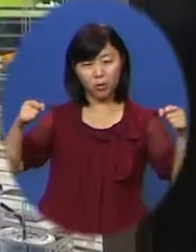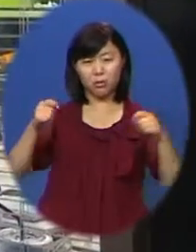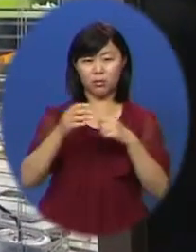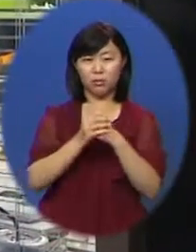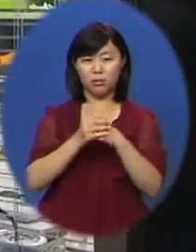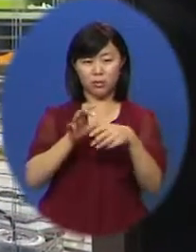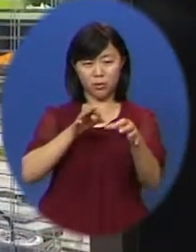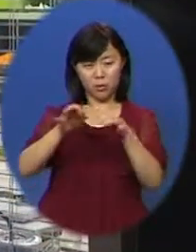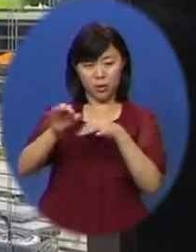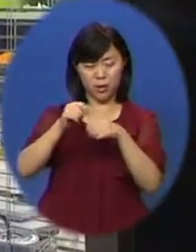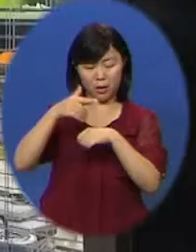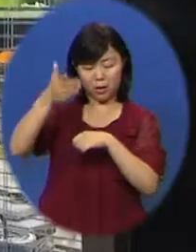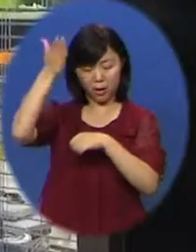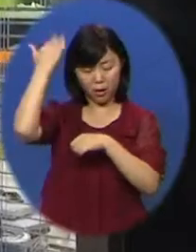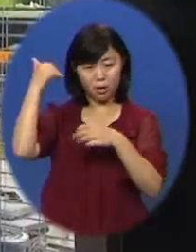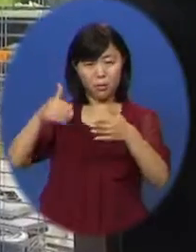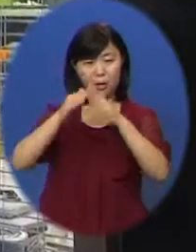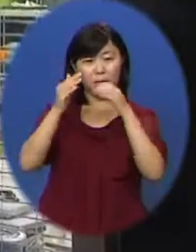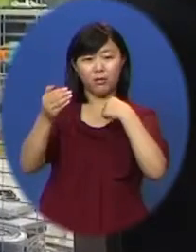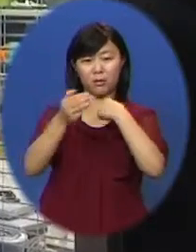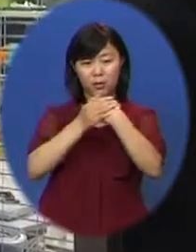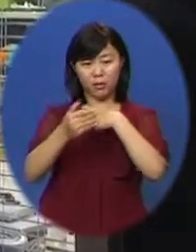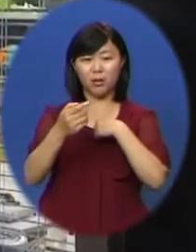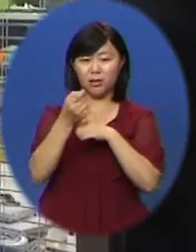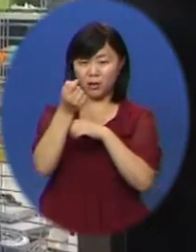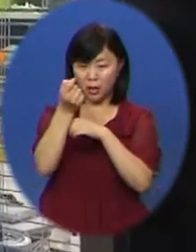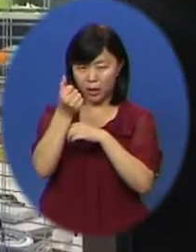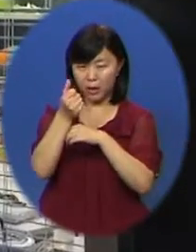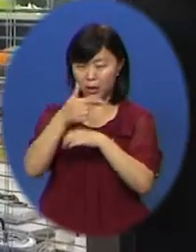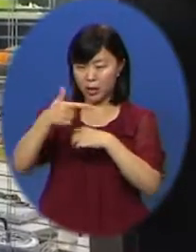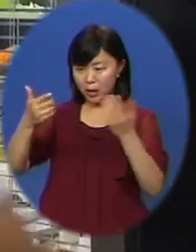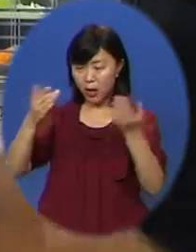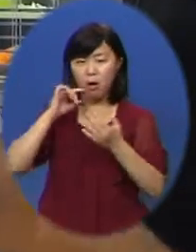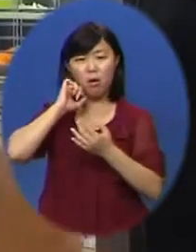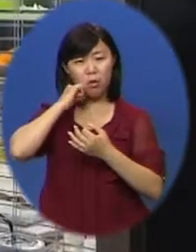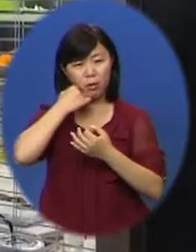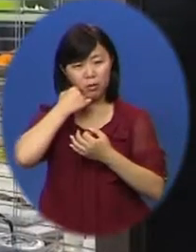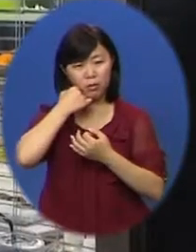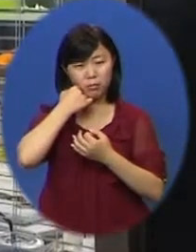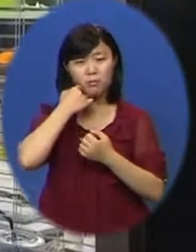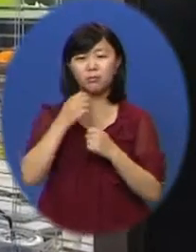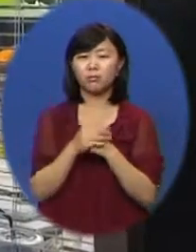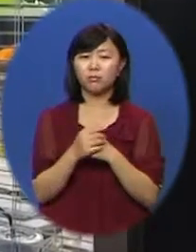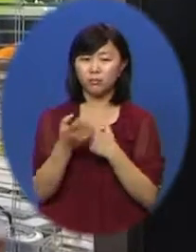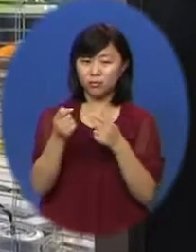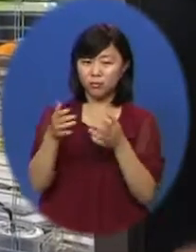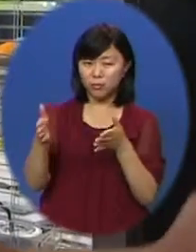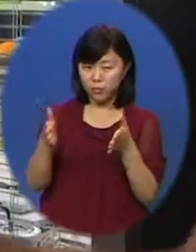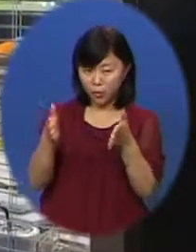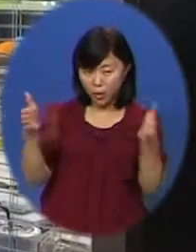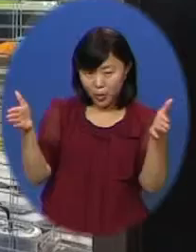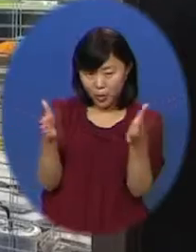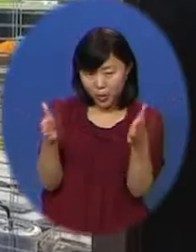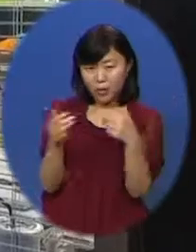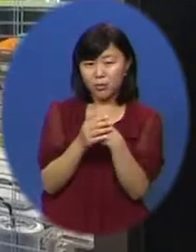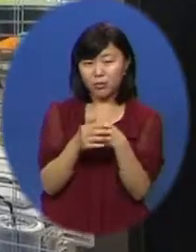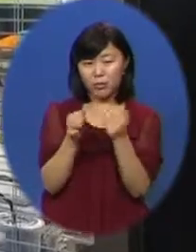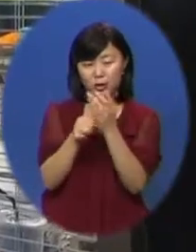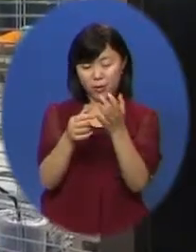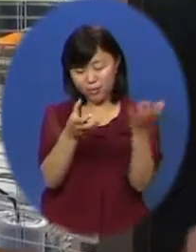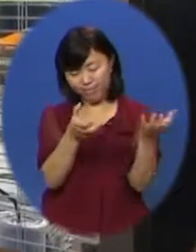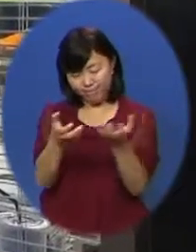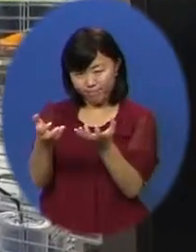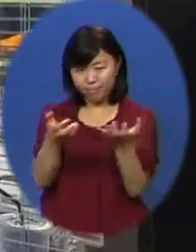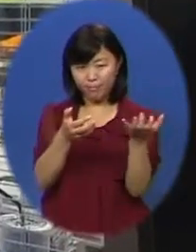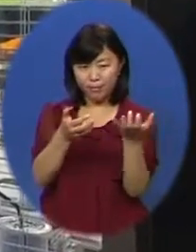점포가 옛날에 만들어져서 작으니까 큰 작업을 할 수 없고 이런 골목이 좁다 보니까 어떤 물건을